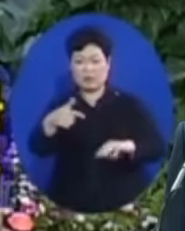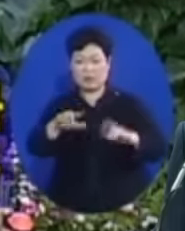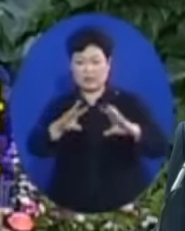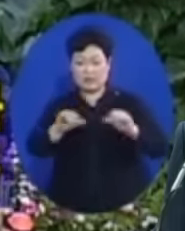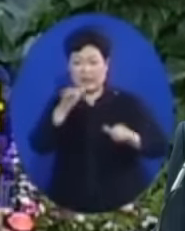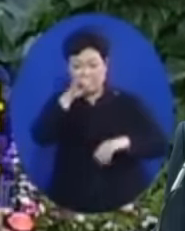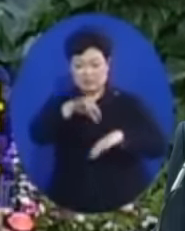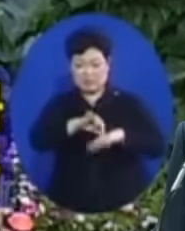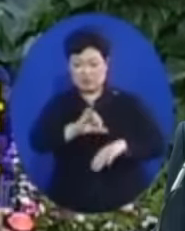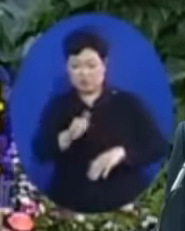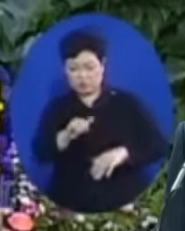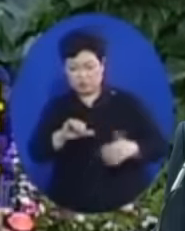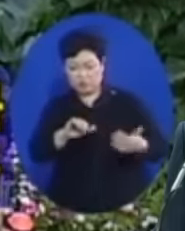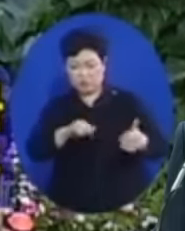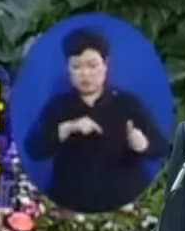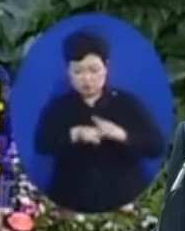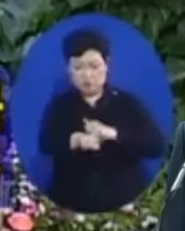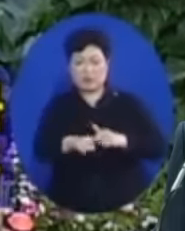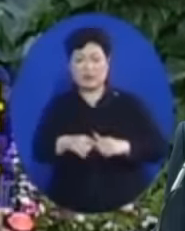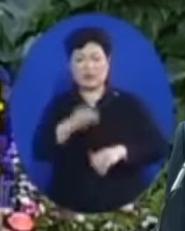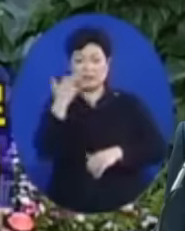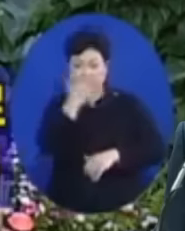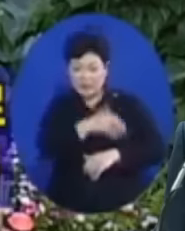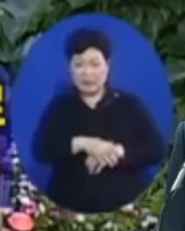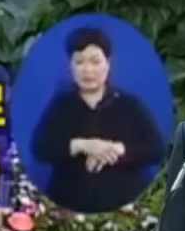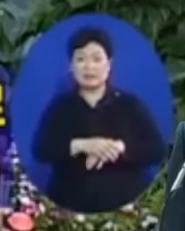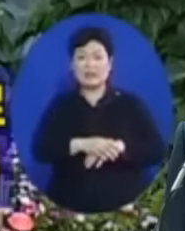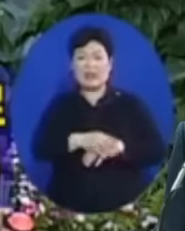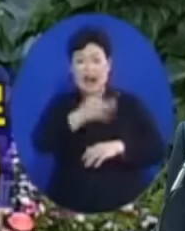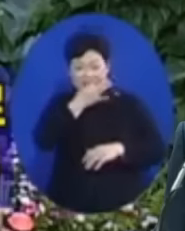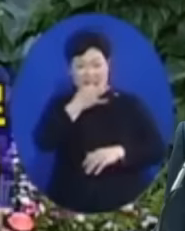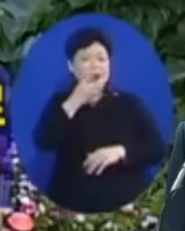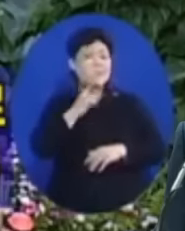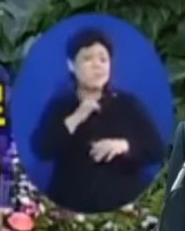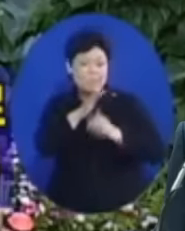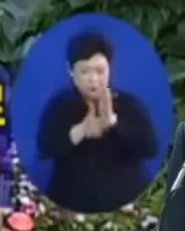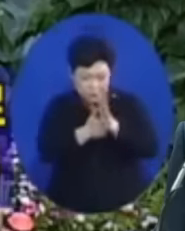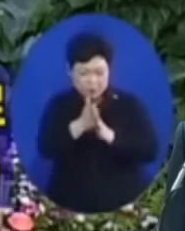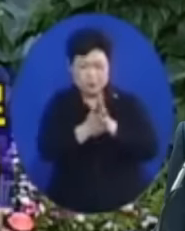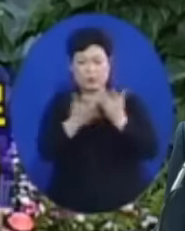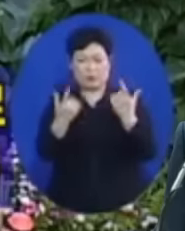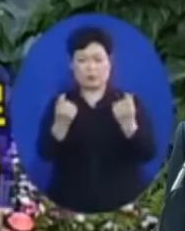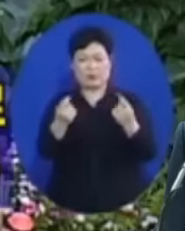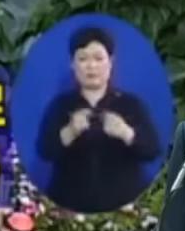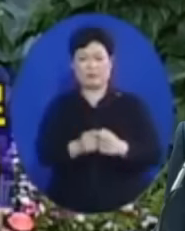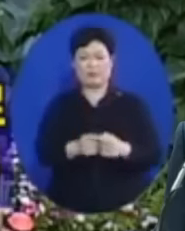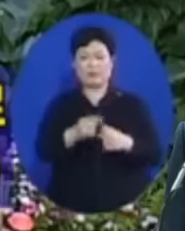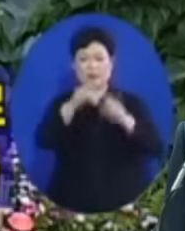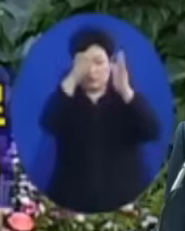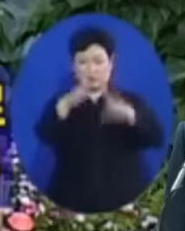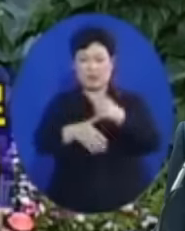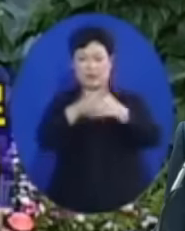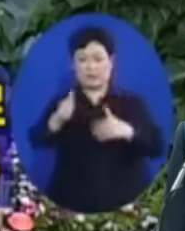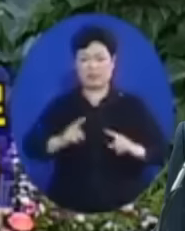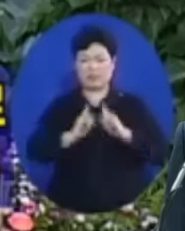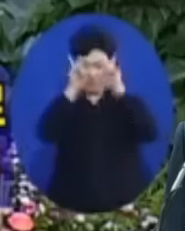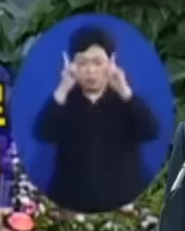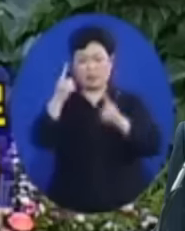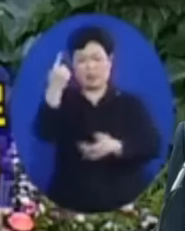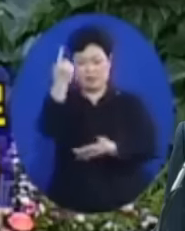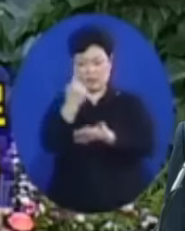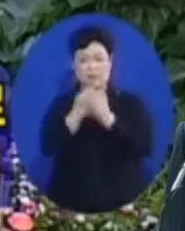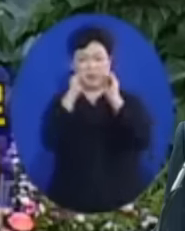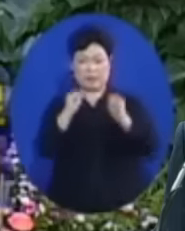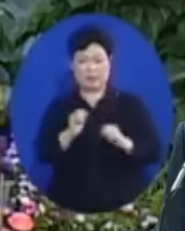죽이라 곧 음란과 부정과 사욕과 악한 정욕과 탐심이니 탐심은 우상 숭배니라 이것들로 말미암아 하나님의 진노가